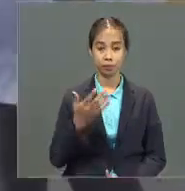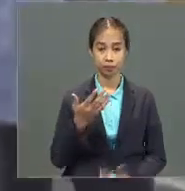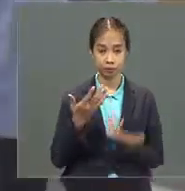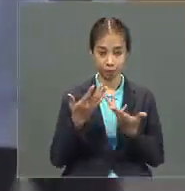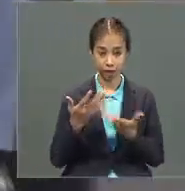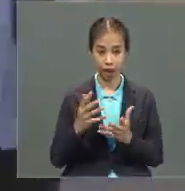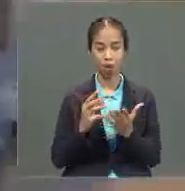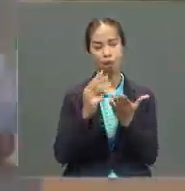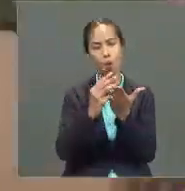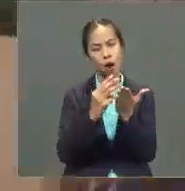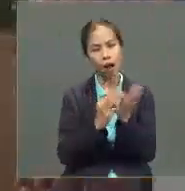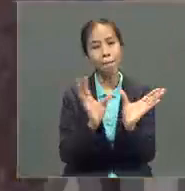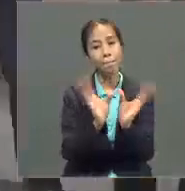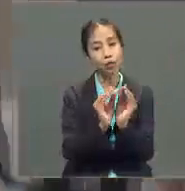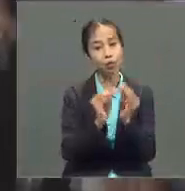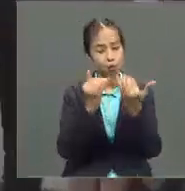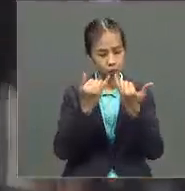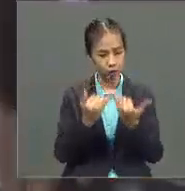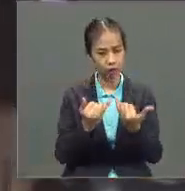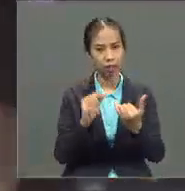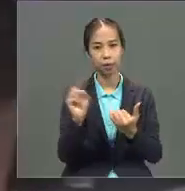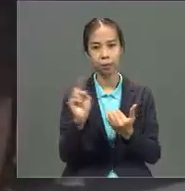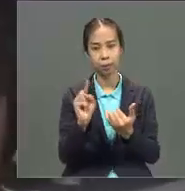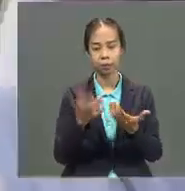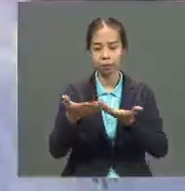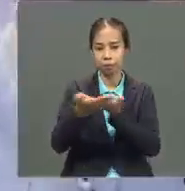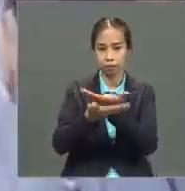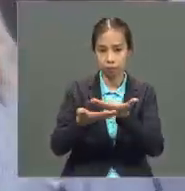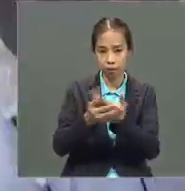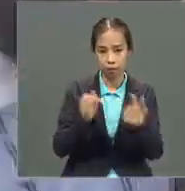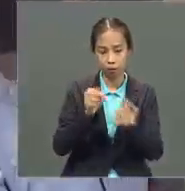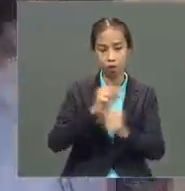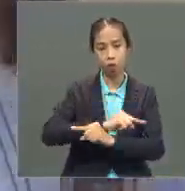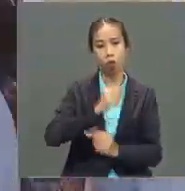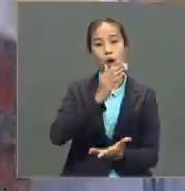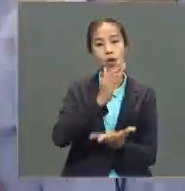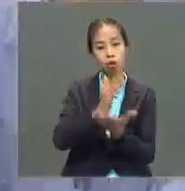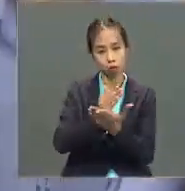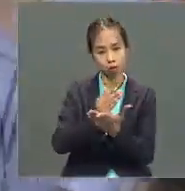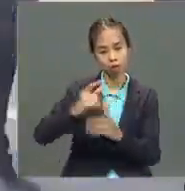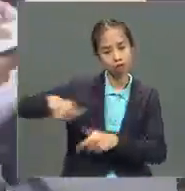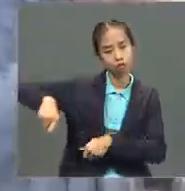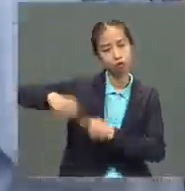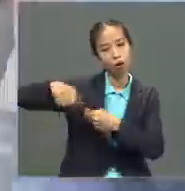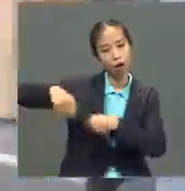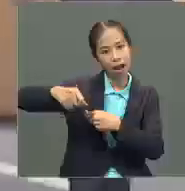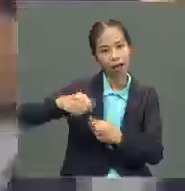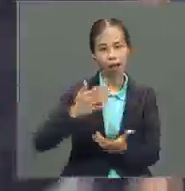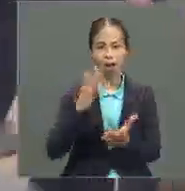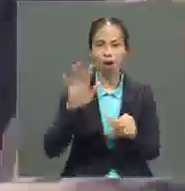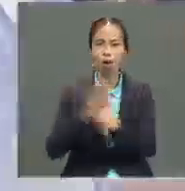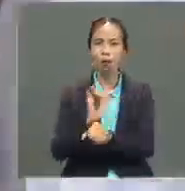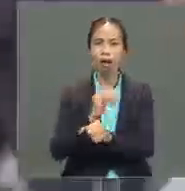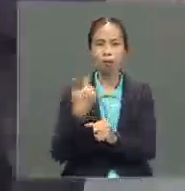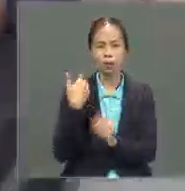ส่วนวาระการประชุมคณะรัฐมนตรีในวันนี้นะคะก็ได้มีการพิจารณาวันหยุดชดเชยเทศกาลสงกรานต์ที่ยังเหลืออยู่อีก2